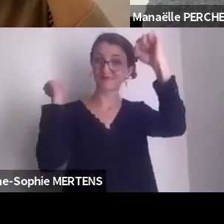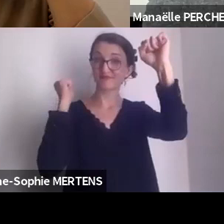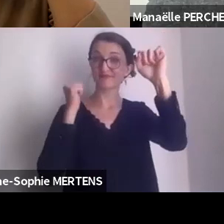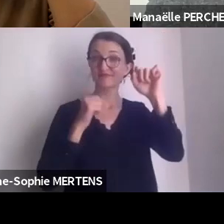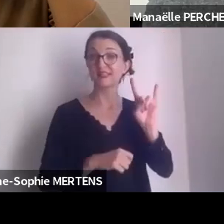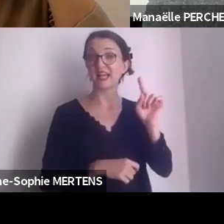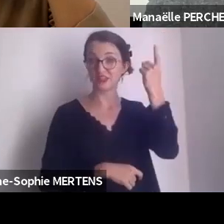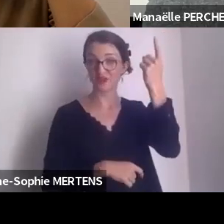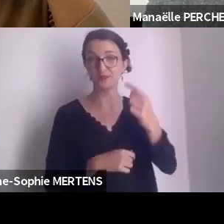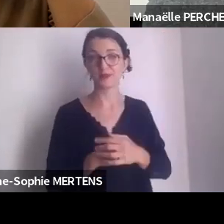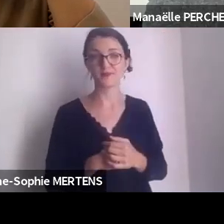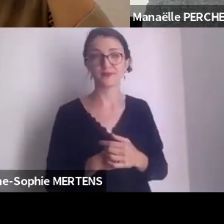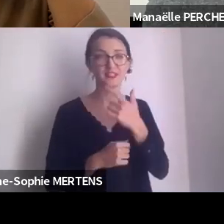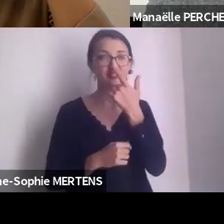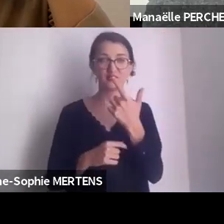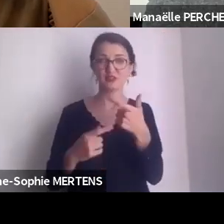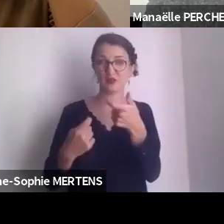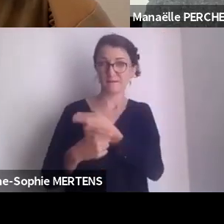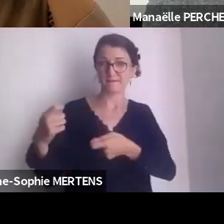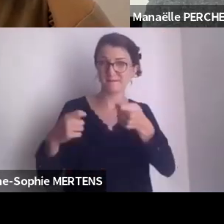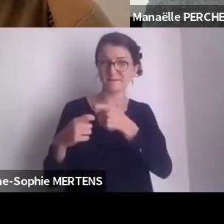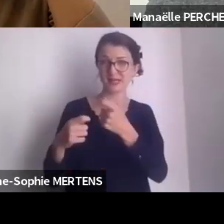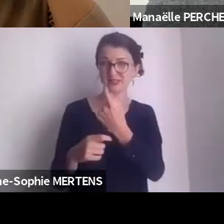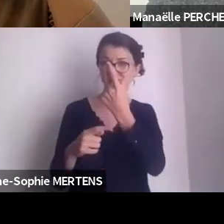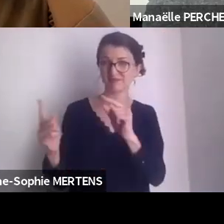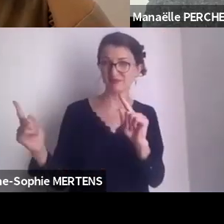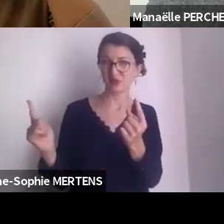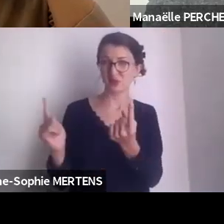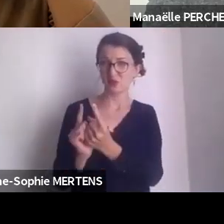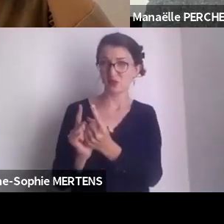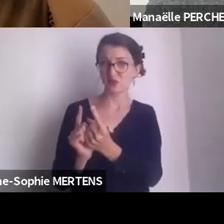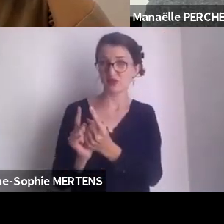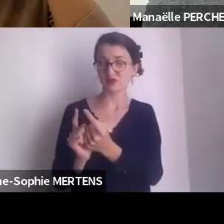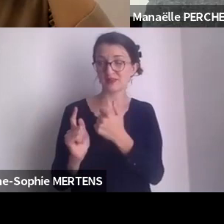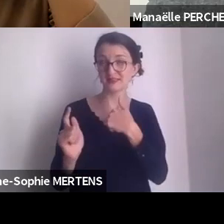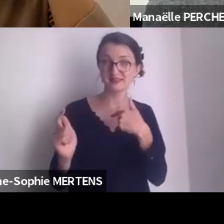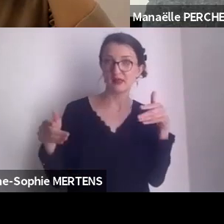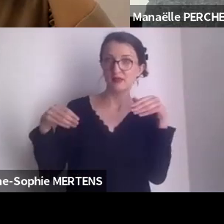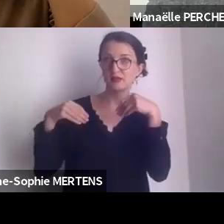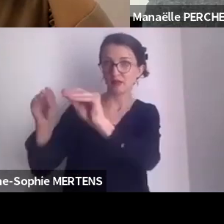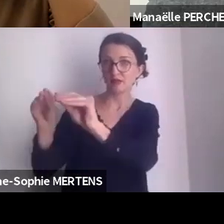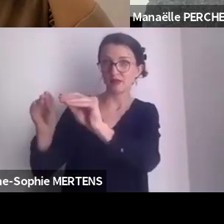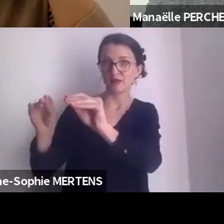de s'orienter en ce moment vers un marché éphémère et de désorganiser son entreprise pour quelques mois ?